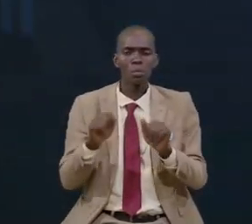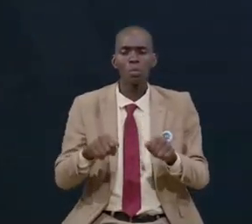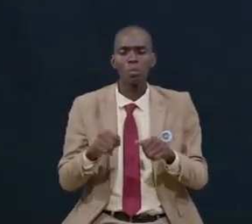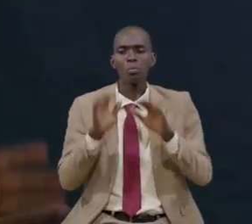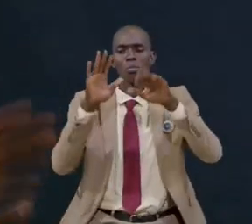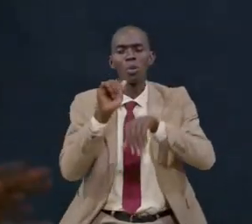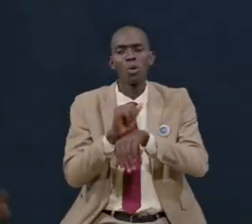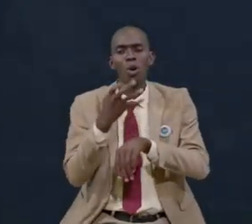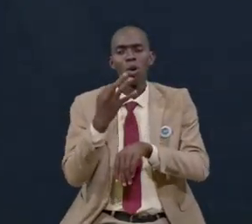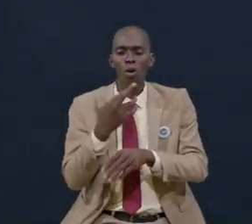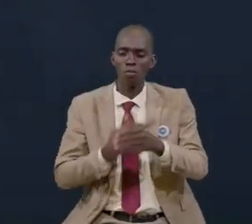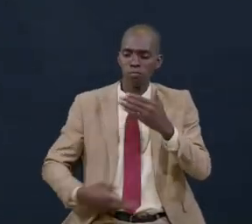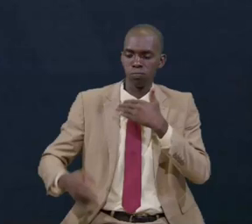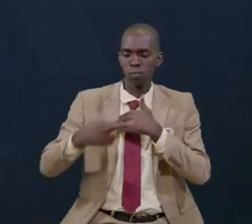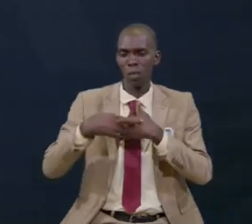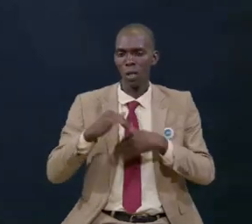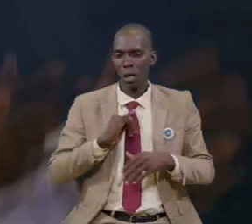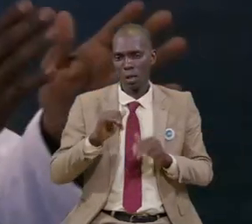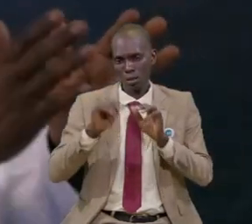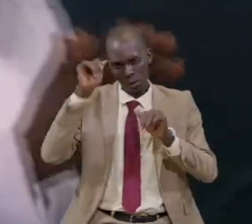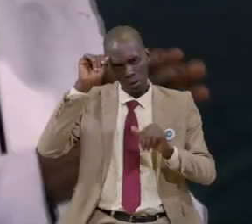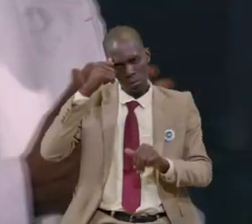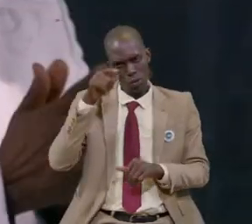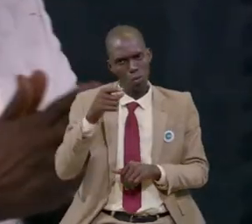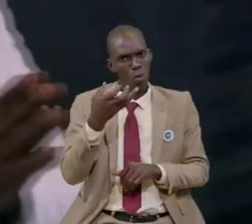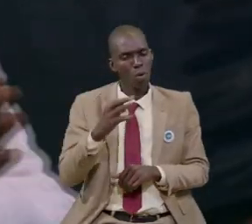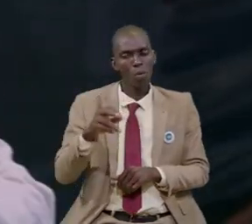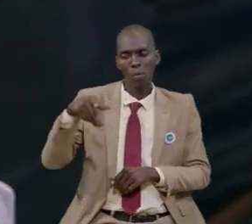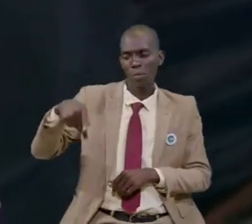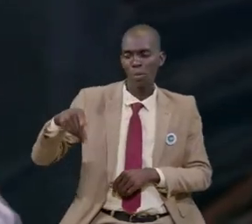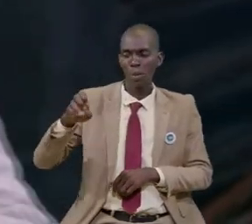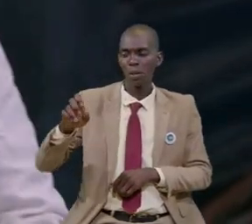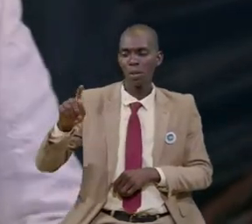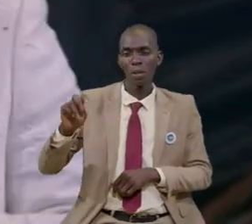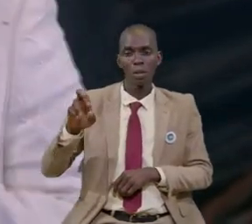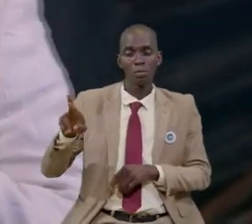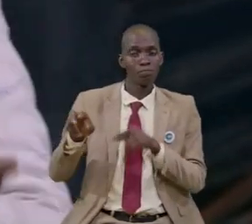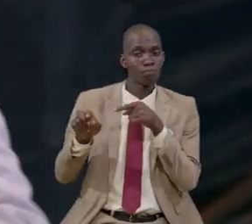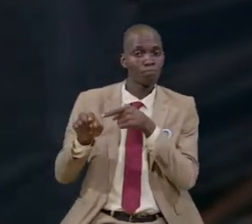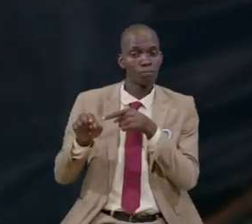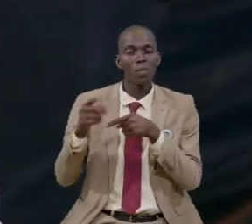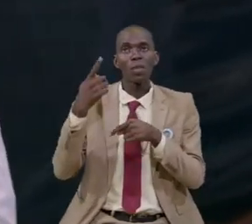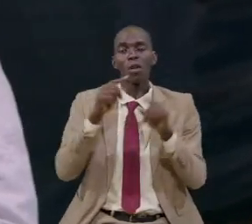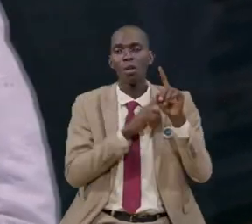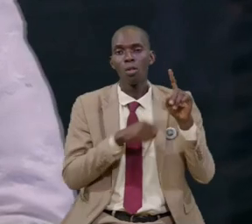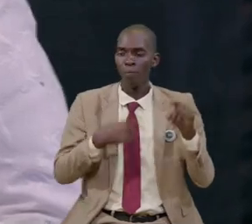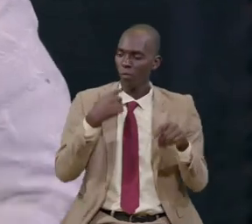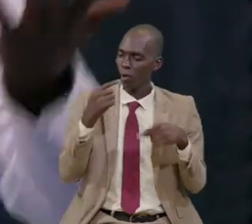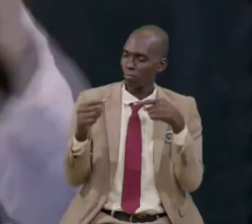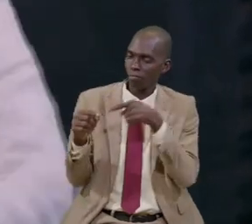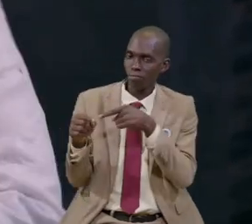de restauration. Laissez-moi vous rappeler, Pierre, à qui le Seigneur a dit que